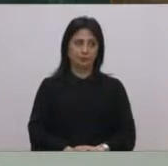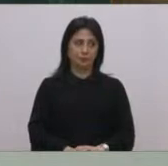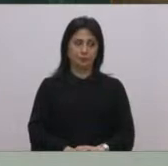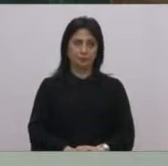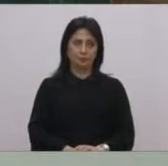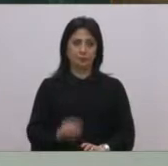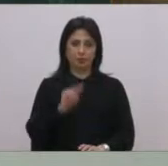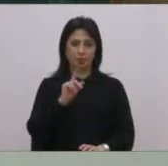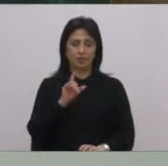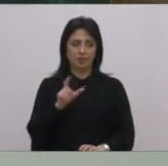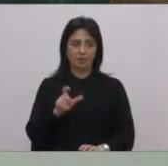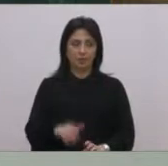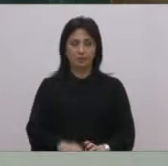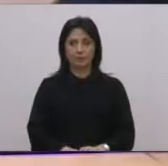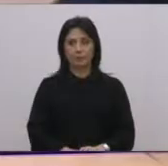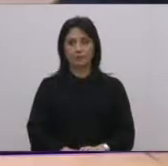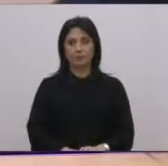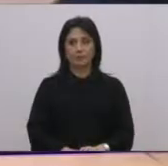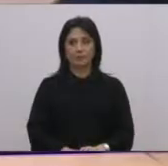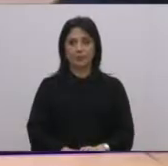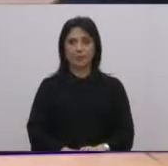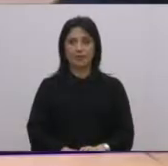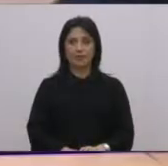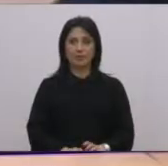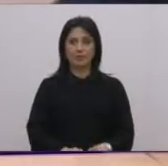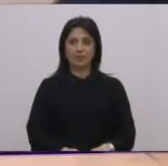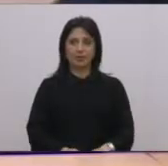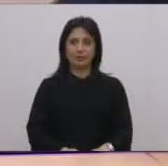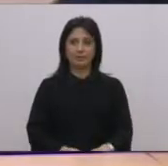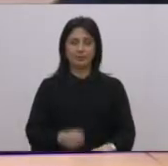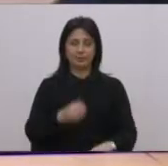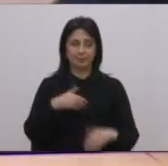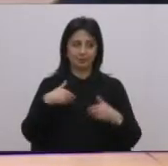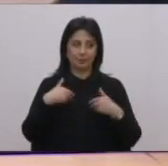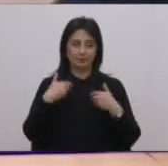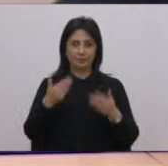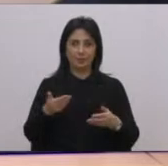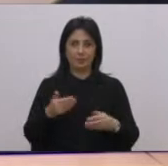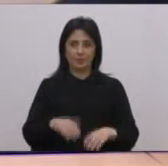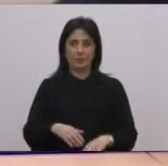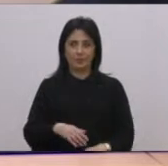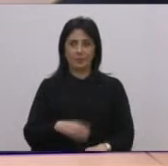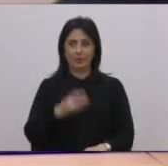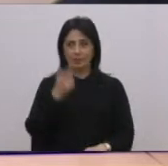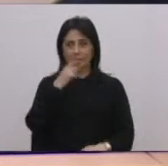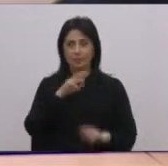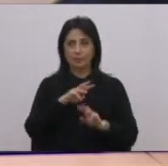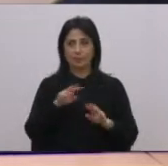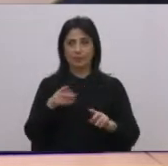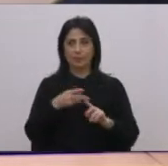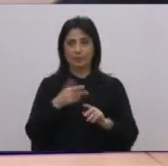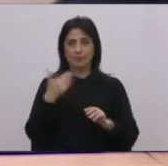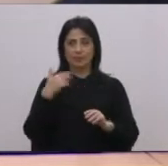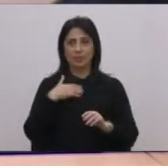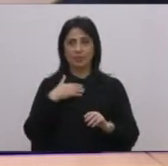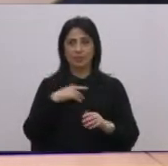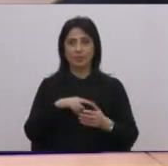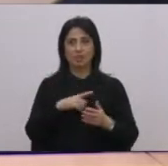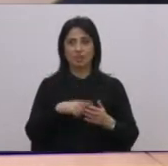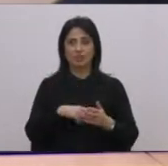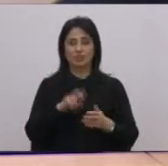to, ce haidze, tariel, na kaidze. Gmatlobt, mogesalmebit, batonu ministro, amas cinat chems